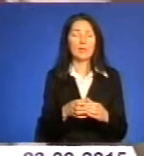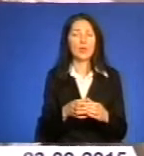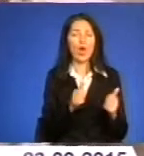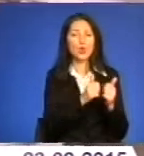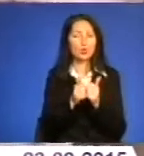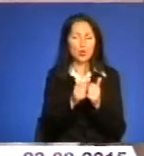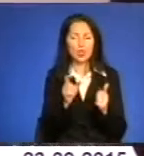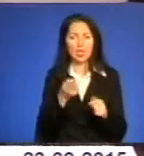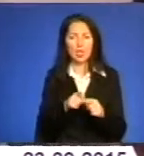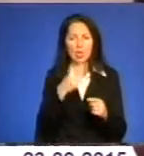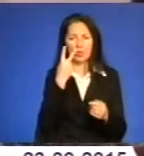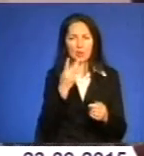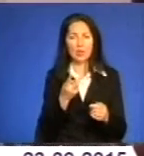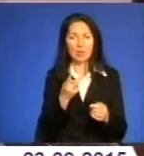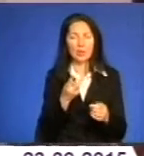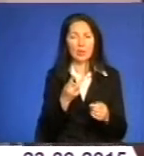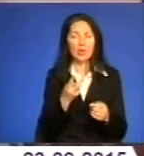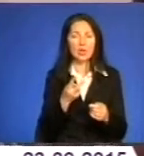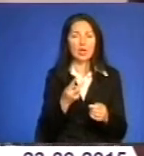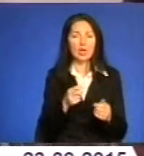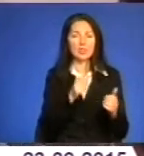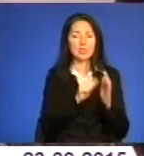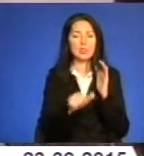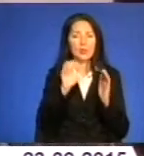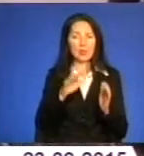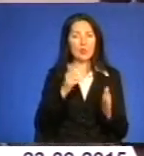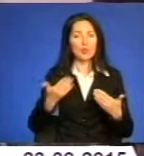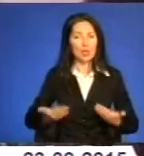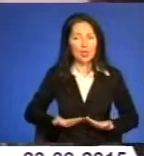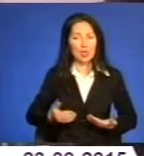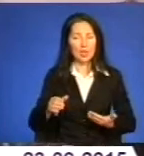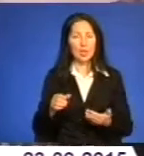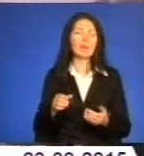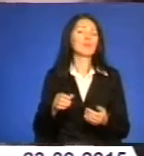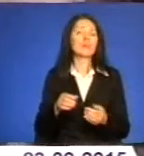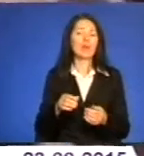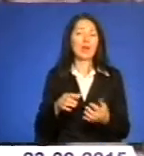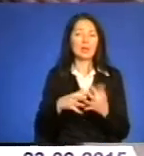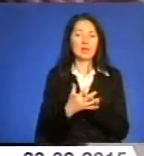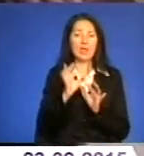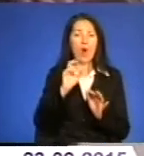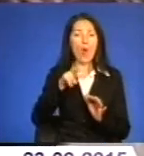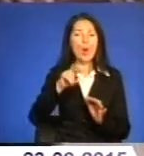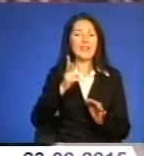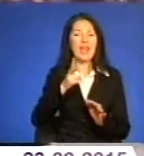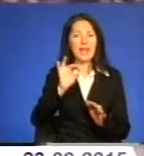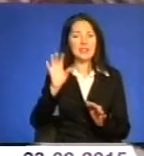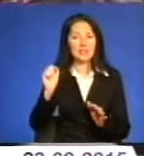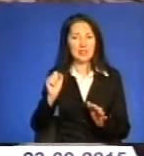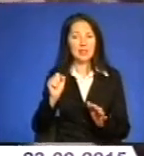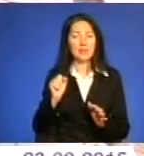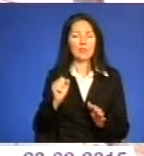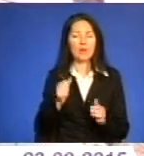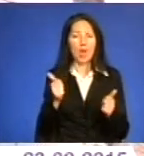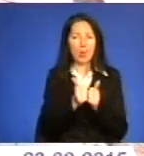Сусідам, котрі застали 65-річного жителя села Олексинці Борщівського району поруч із закривавленим тілом його сина, чоловік розповів про